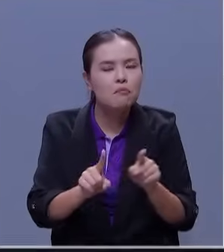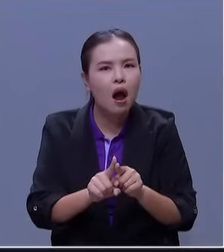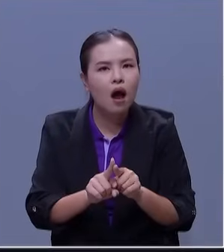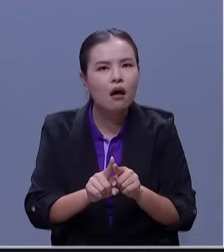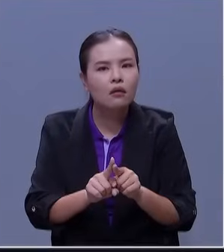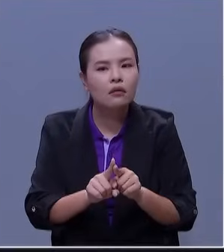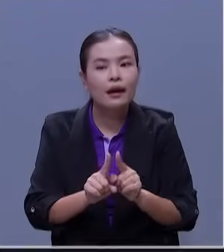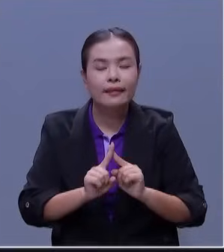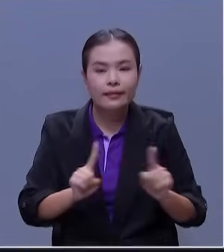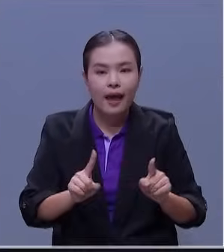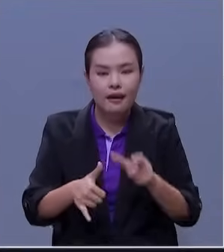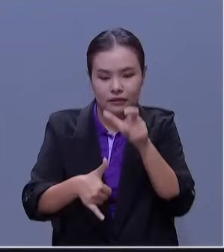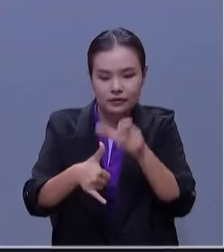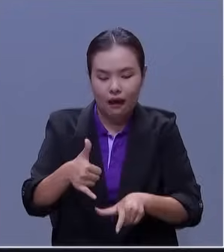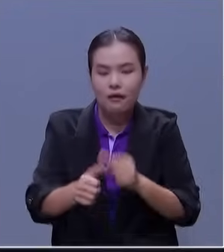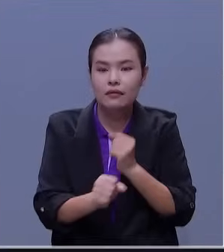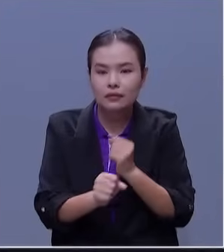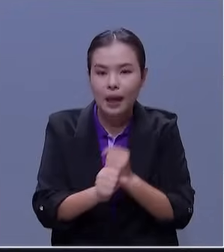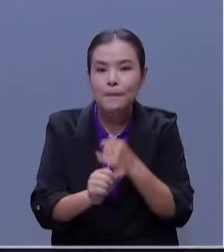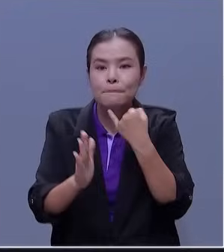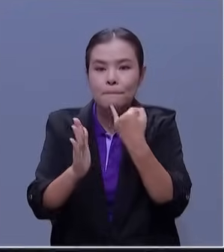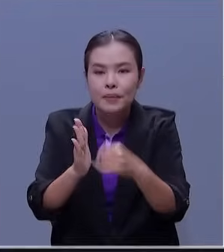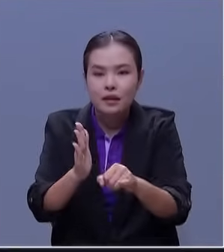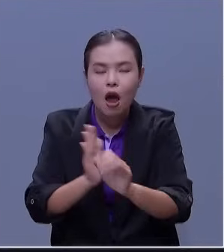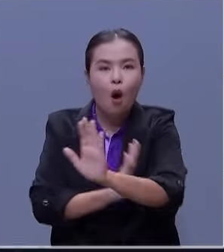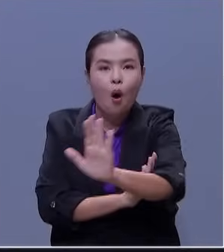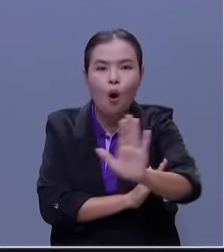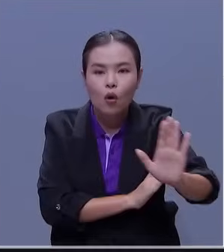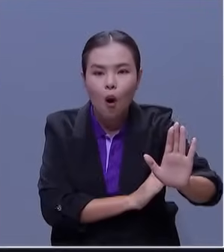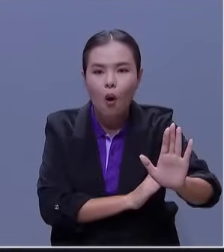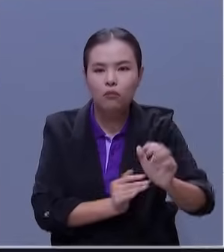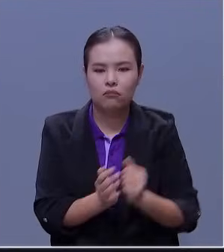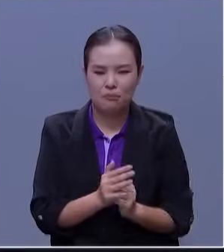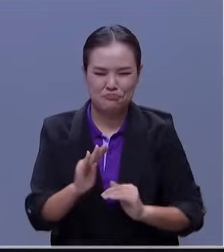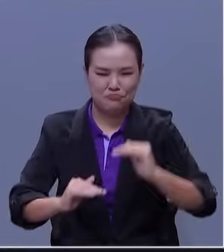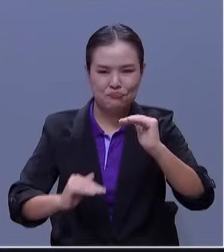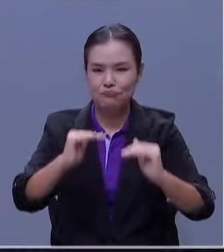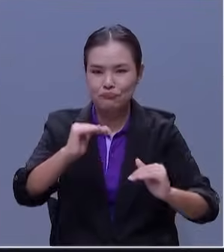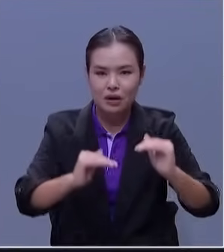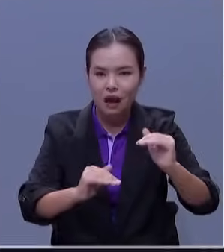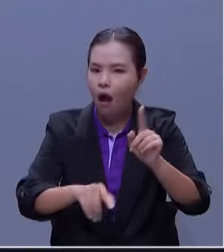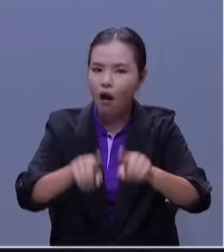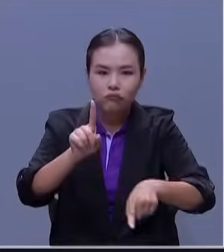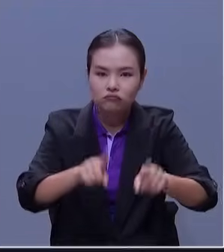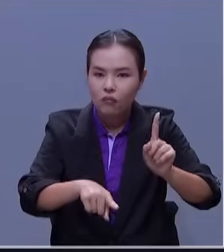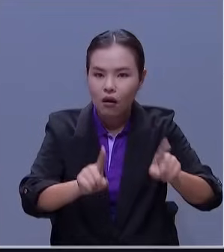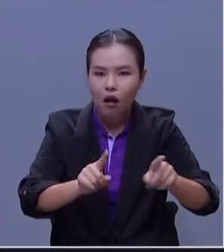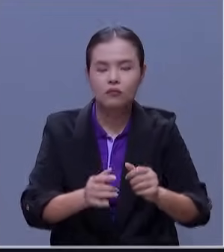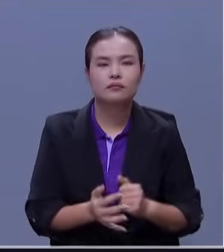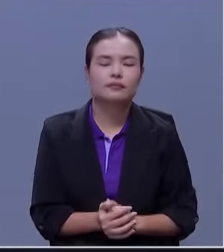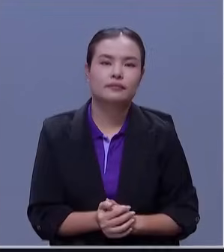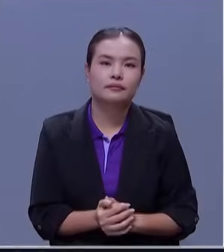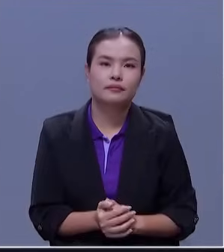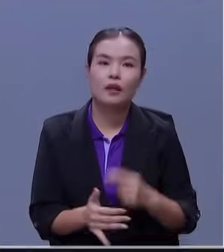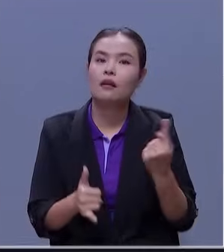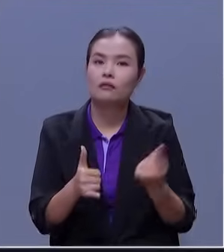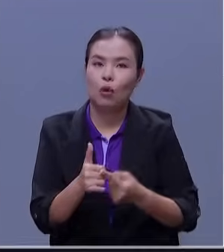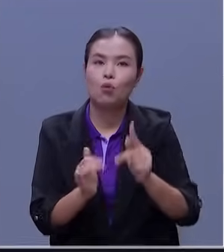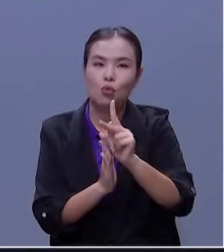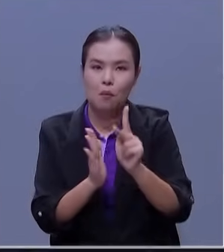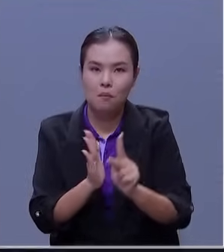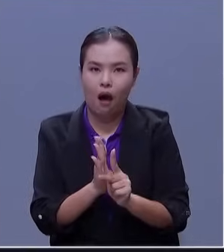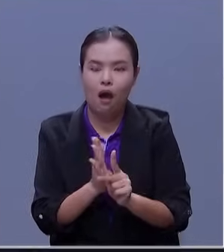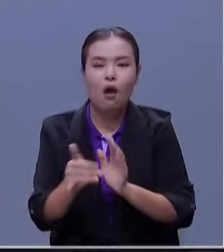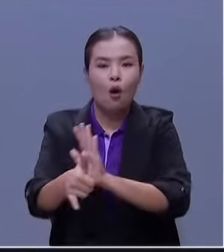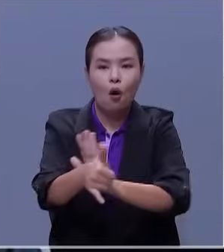เพราะพฤติกรรมในการกระทำความผิดของผู้ต้องหาแต่ละคนไม่เท่ากันดังนั้นเรื่องของการดำเนินคดีบทลงโท